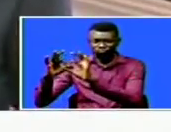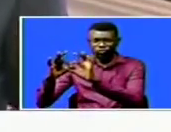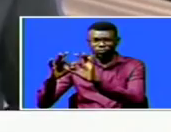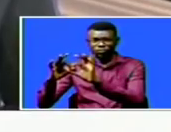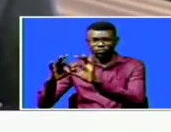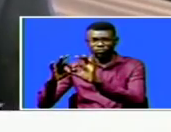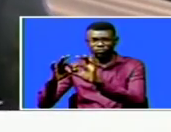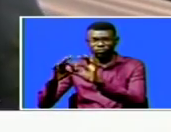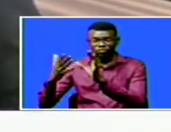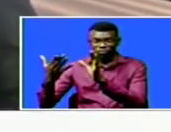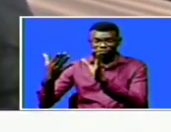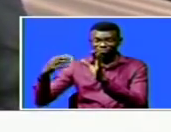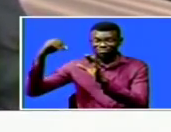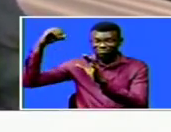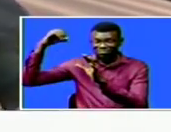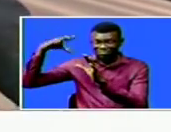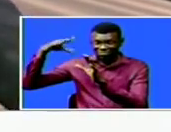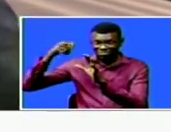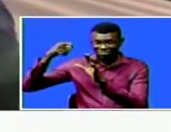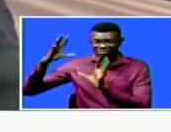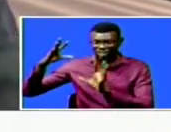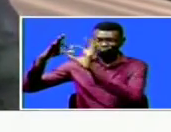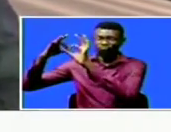ya solar energy ya kugenerate steam.